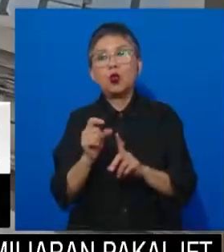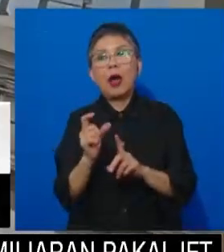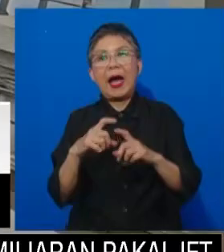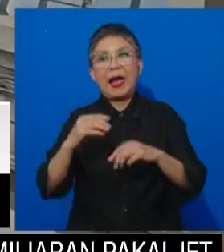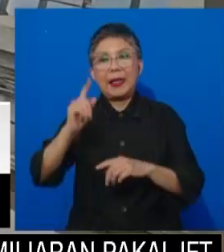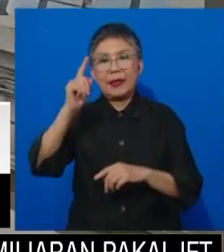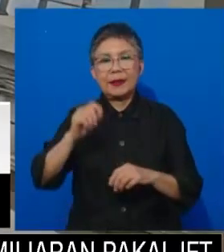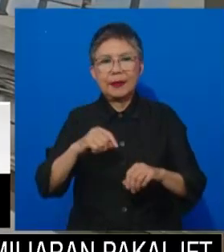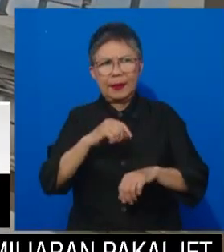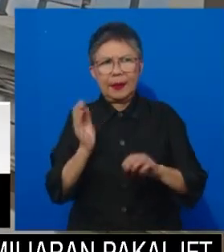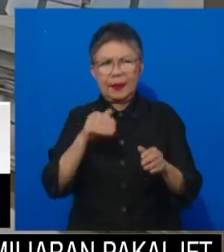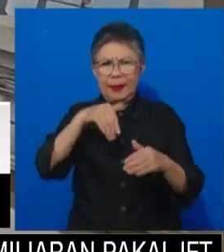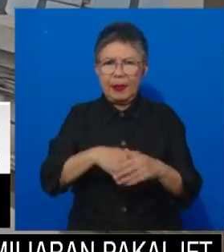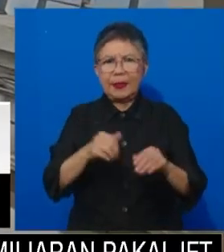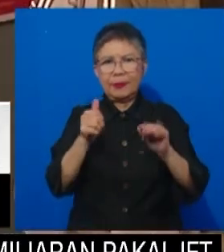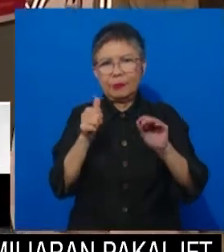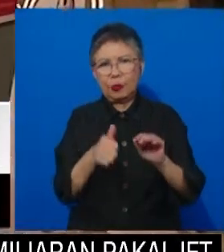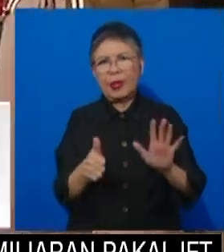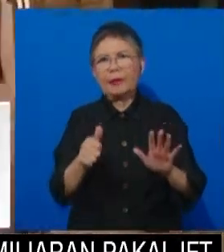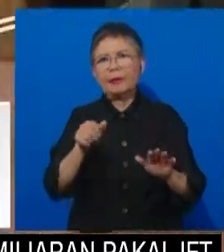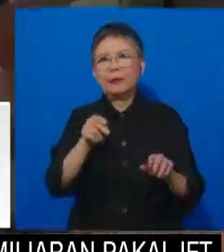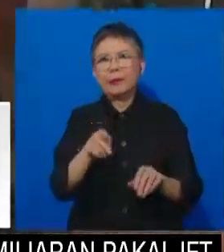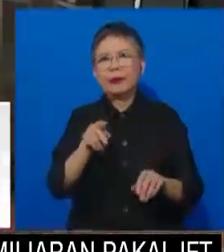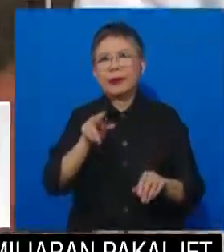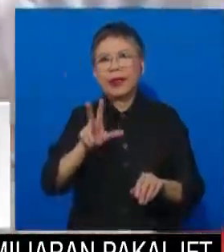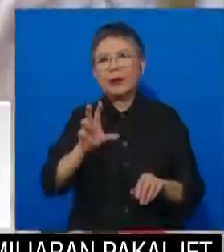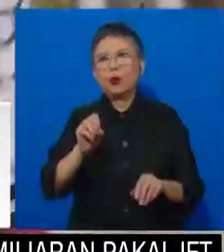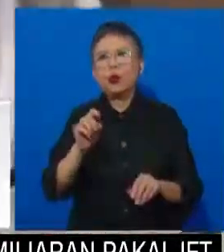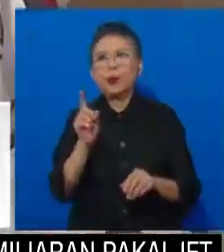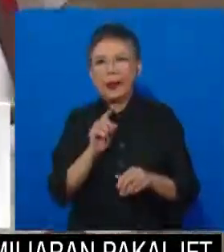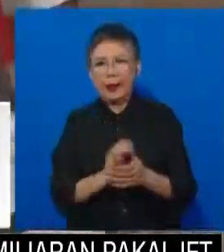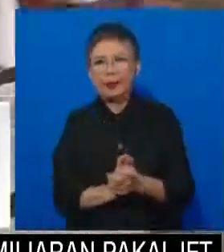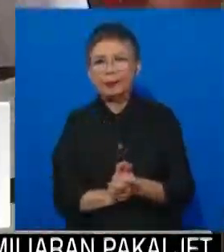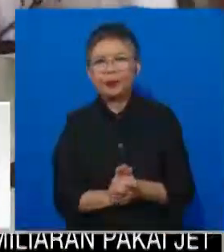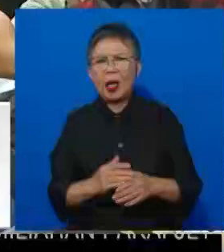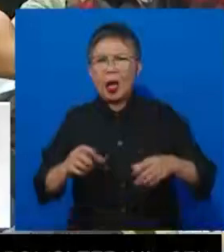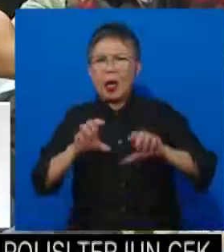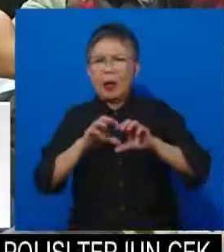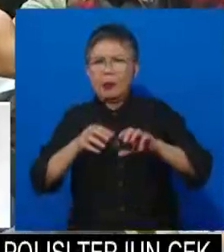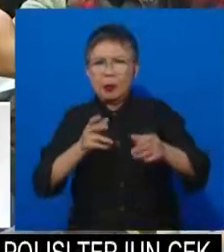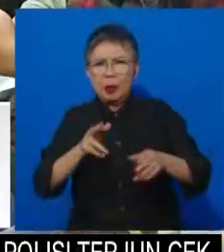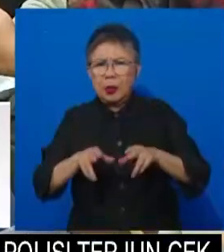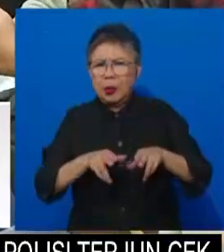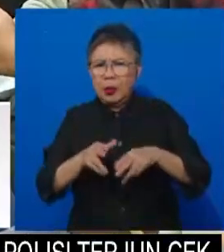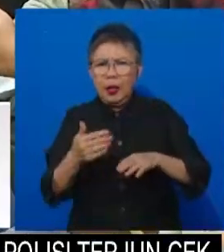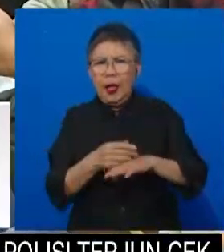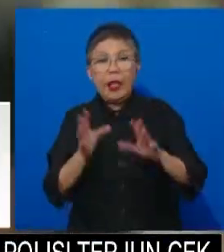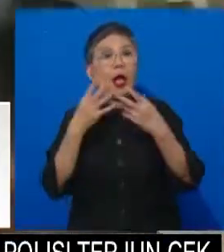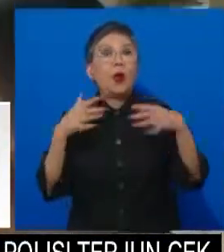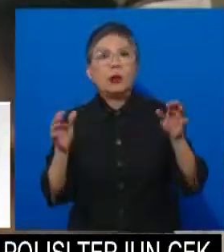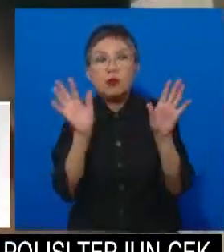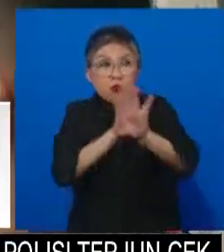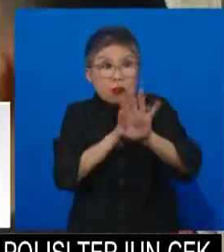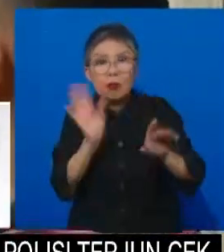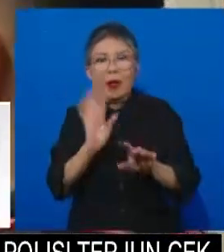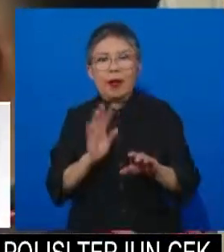pukul 6.35. Untuk jam sibuk, kereta tidak terlalu penuh pagi ini. Kami pun cukup leluasa berada